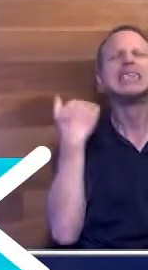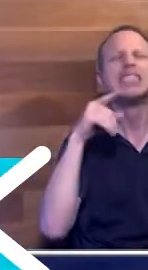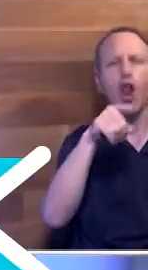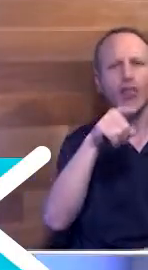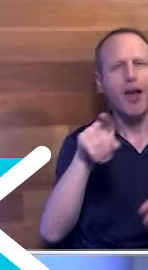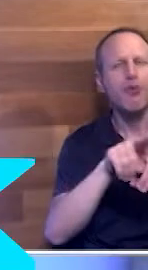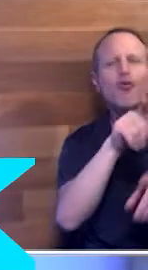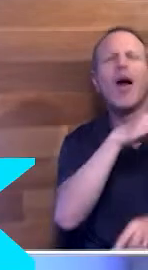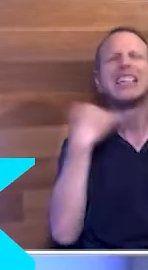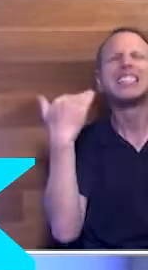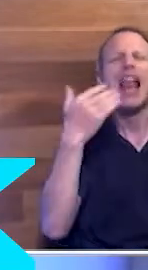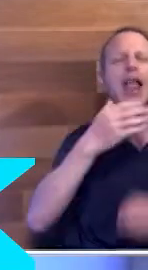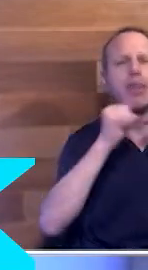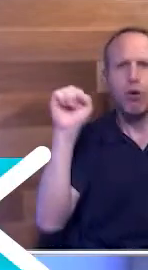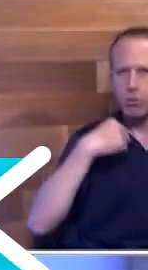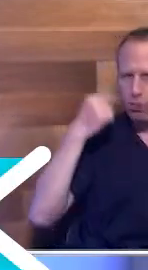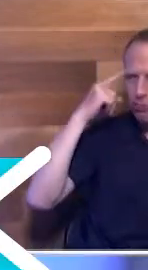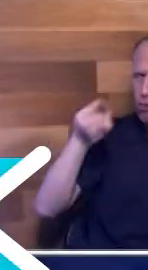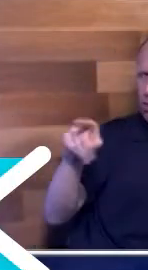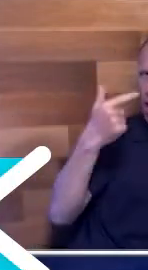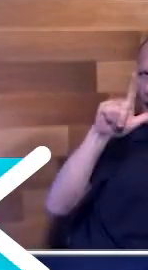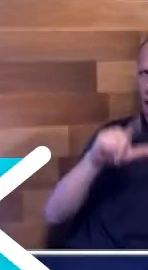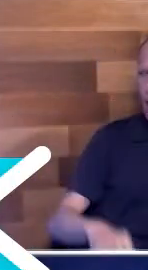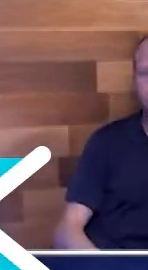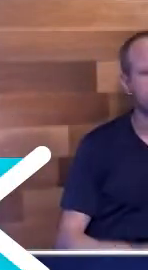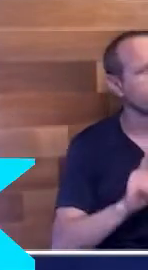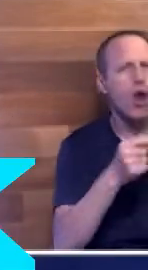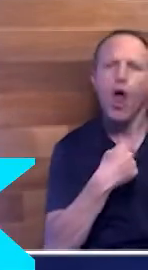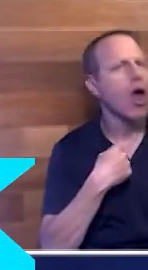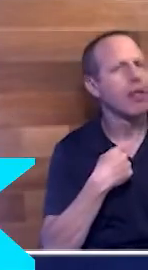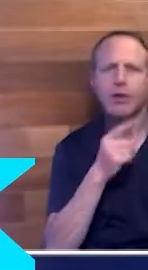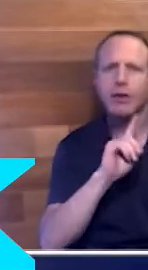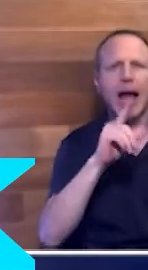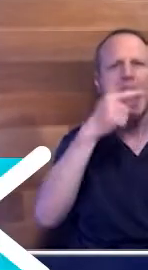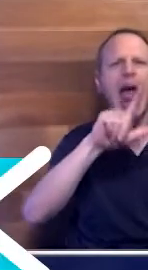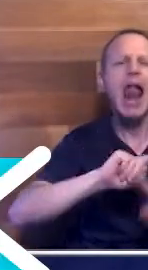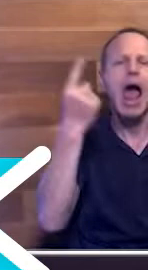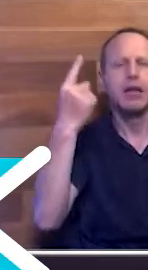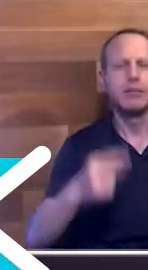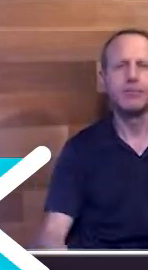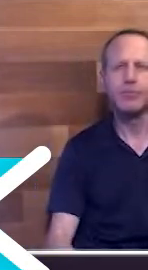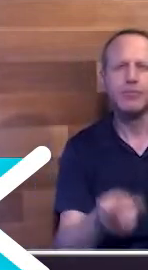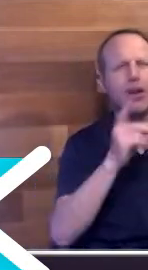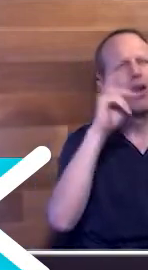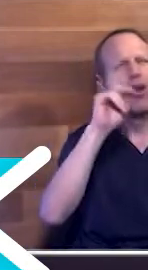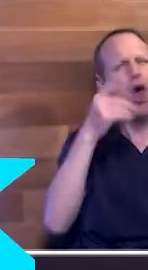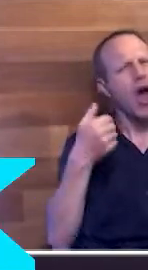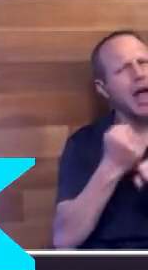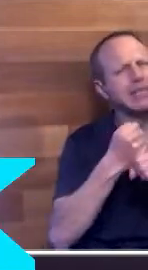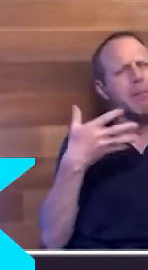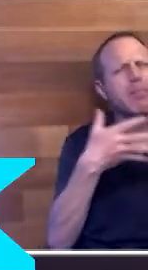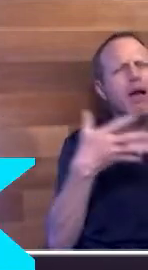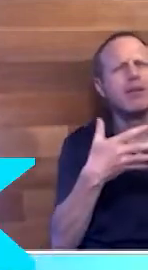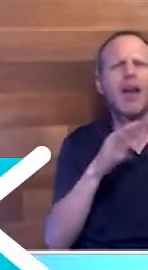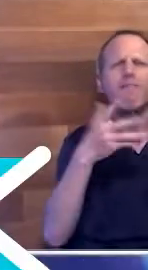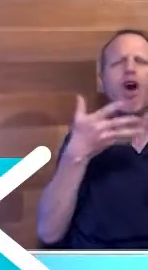אה? חשבתי שאתה גל. לא, לא אני, גל אחר. הלו, לא עשיתם תחקיר? איפה